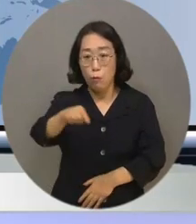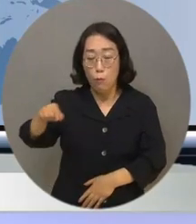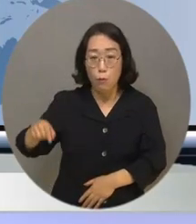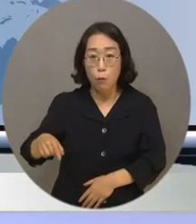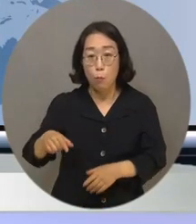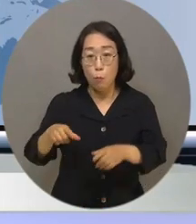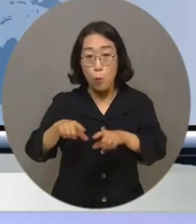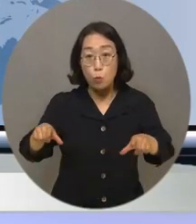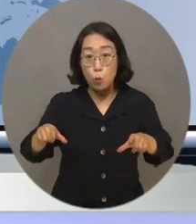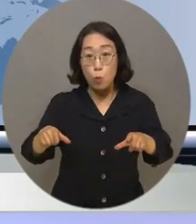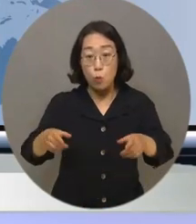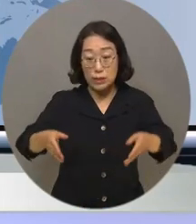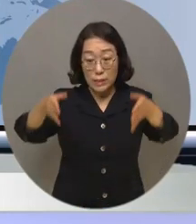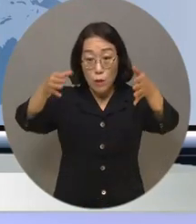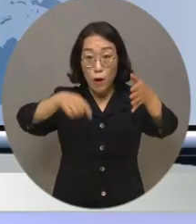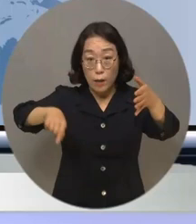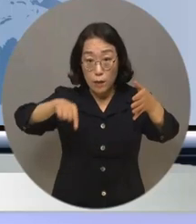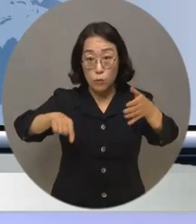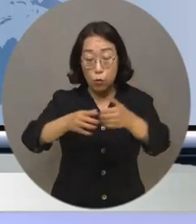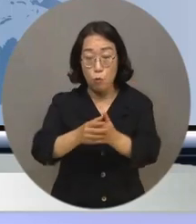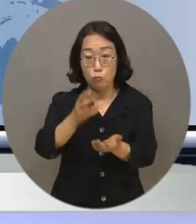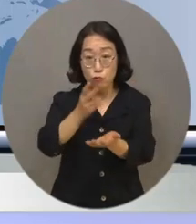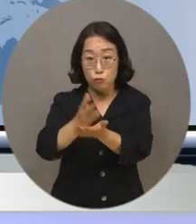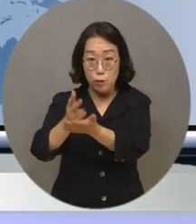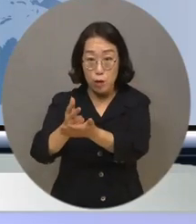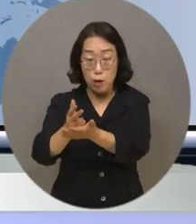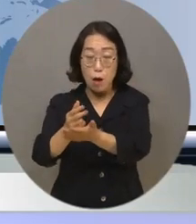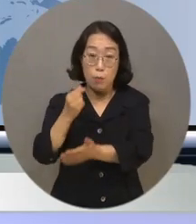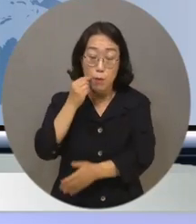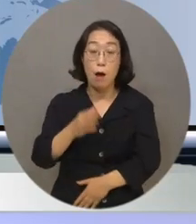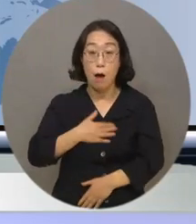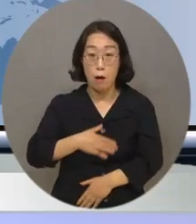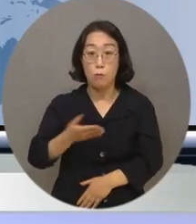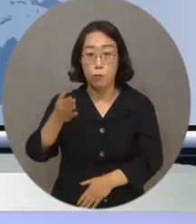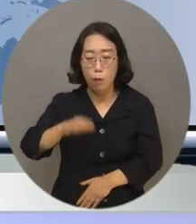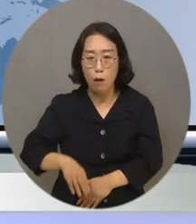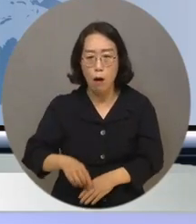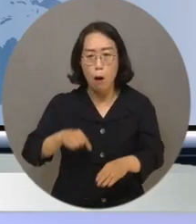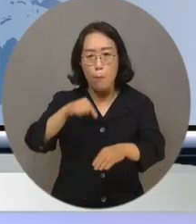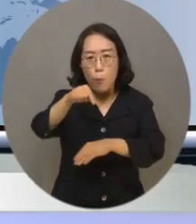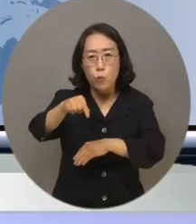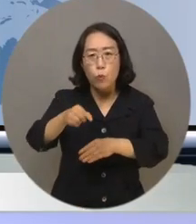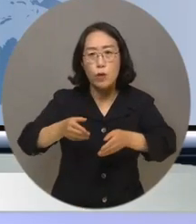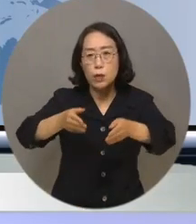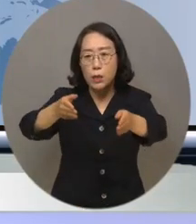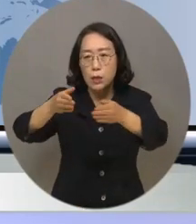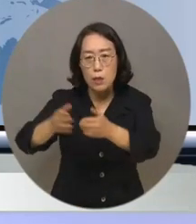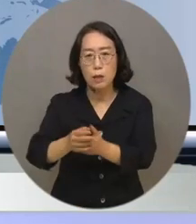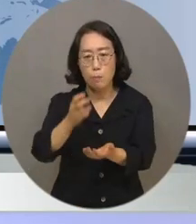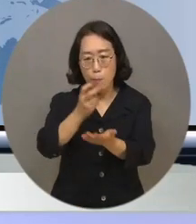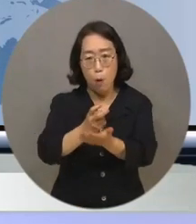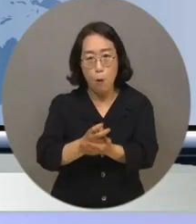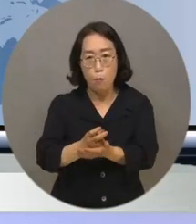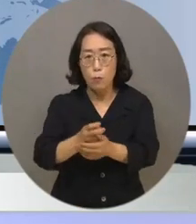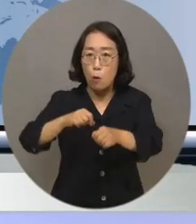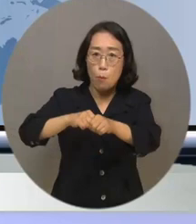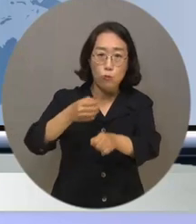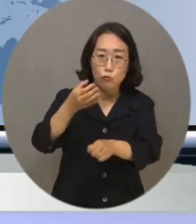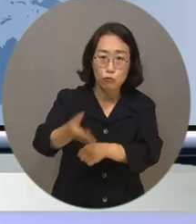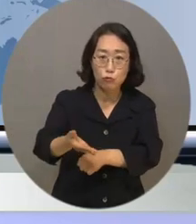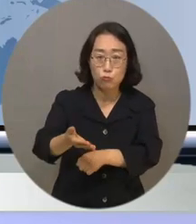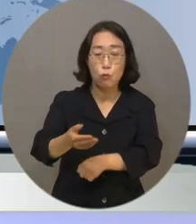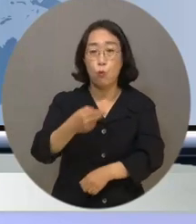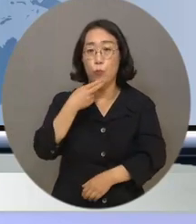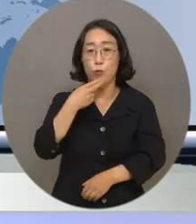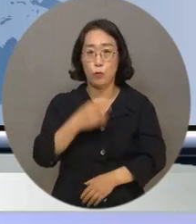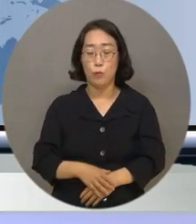있는데 교통약자법에 규정된 여객시설과 도로의 경우 주차방해 행위에 대한 규정이 없는 입법 공백 상태라고